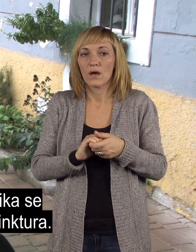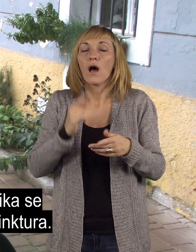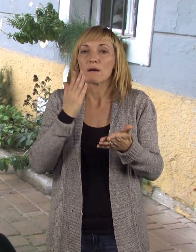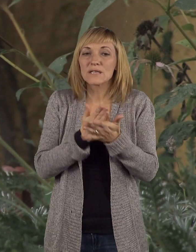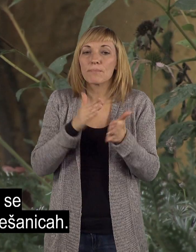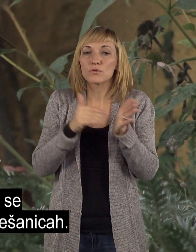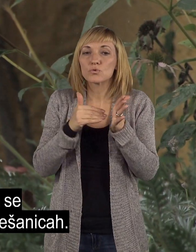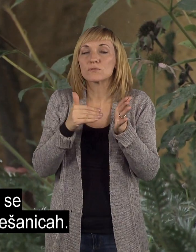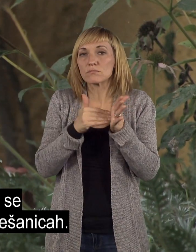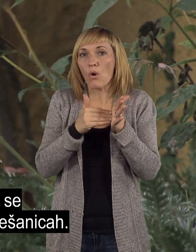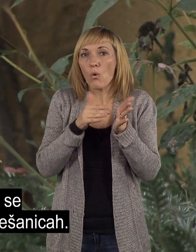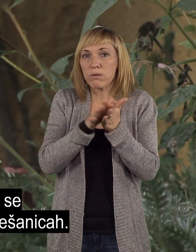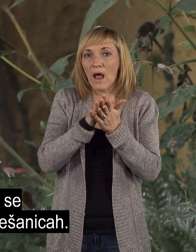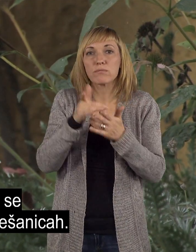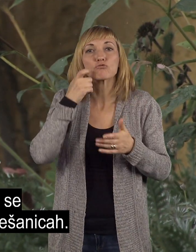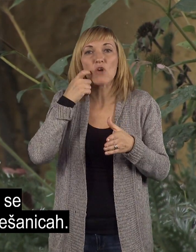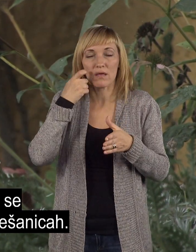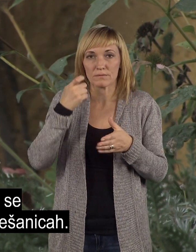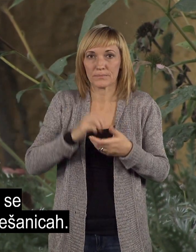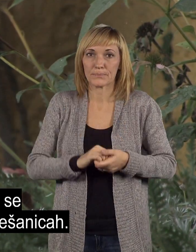se pa uporablja tudi v čajnih mešanicah.